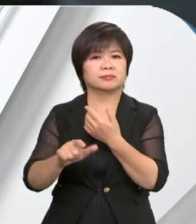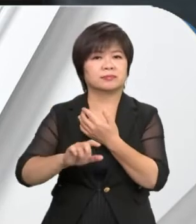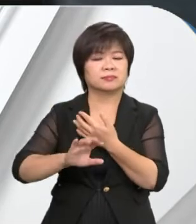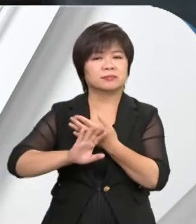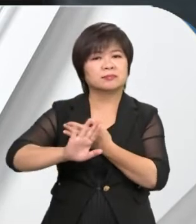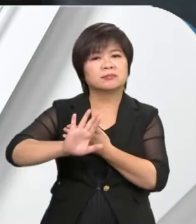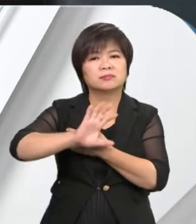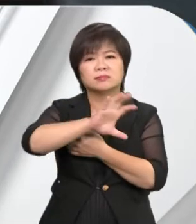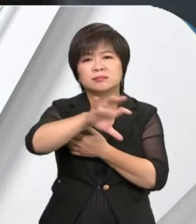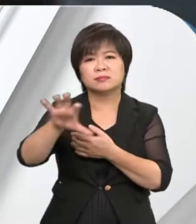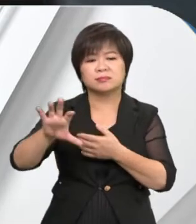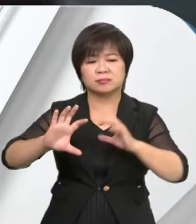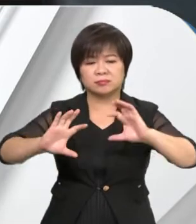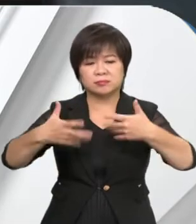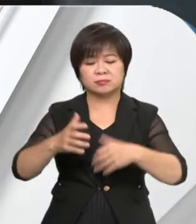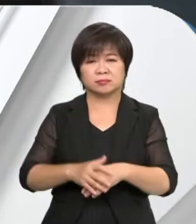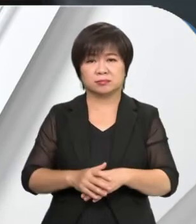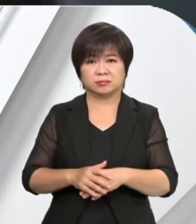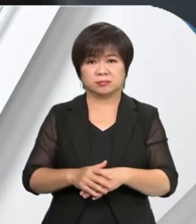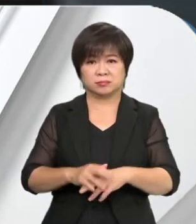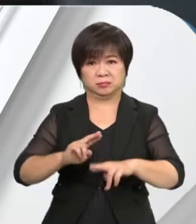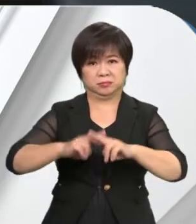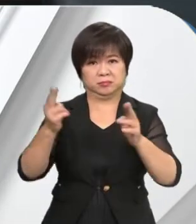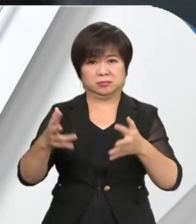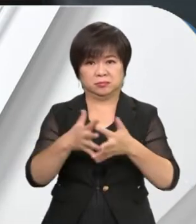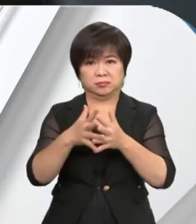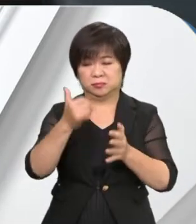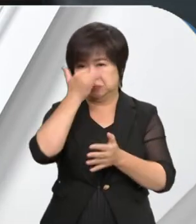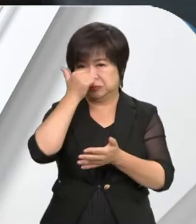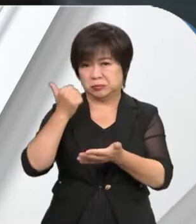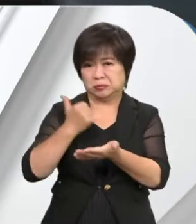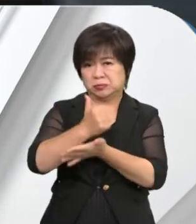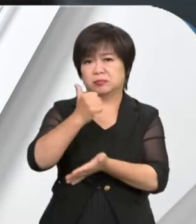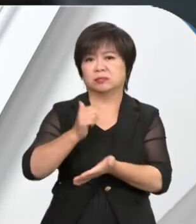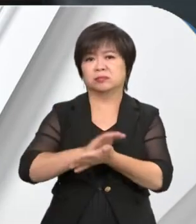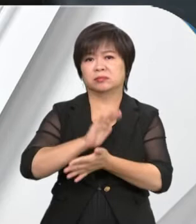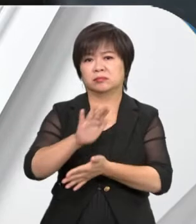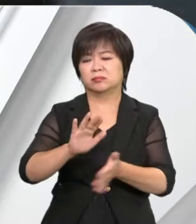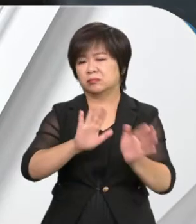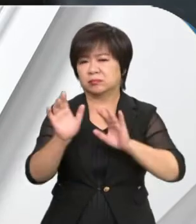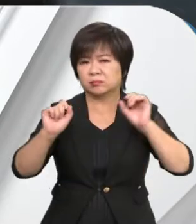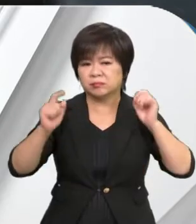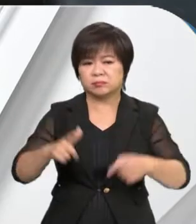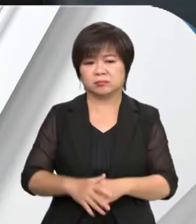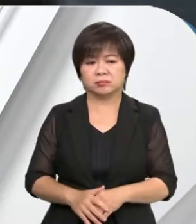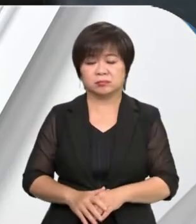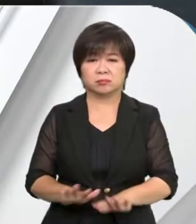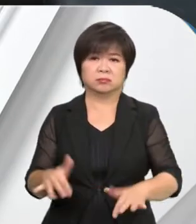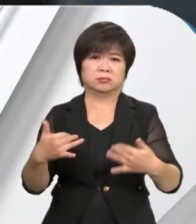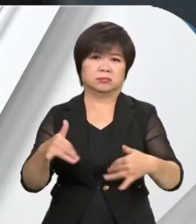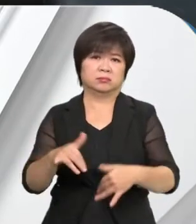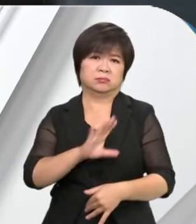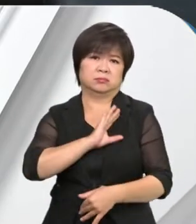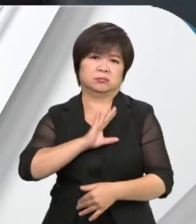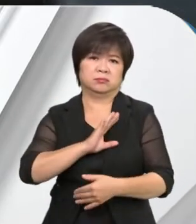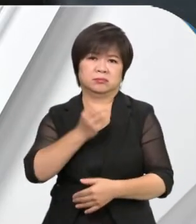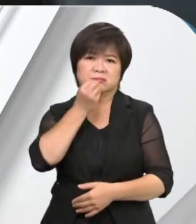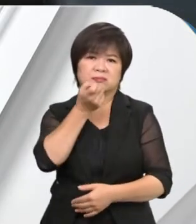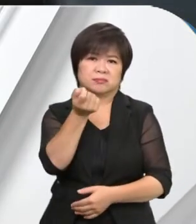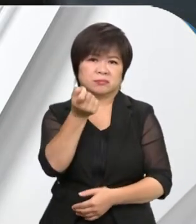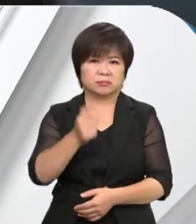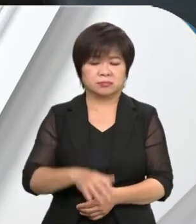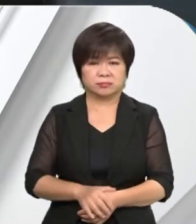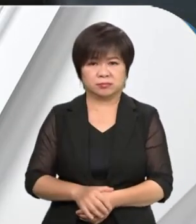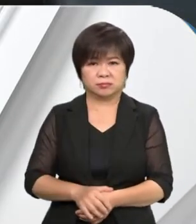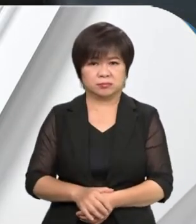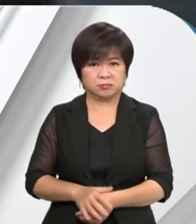其他国家开放来猪之后的状况，现在没有开放，当然吃的少啊。你应